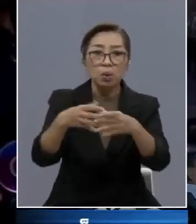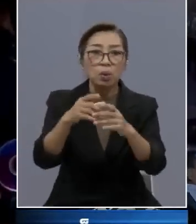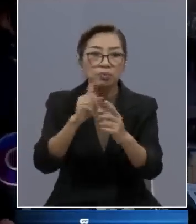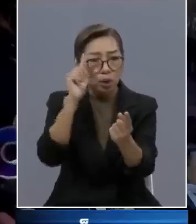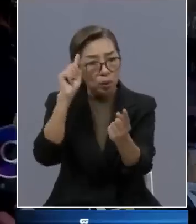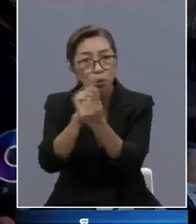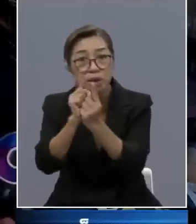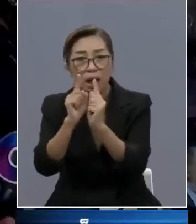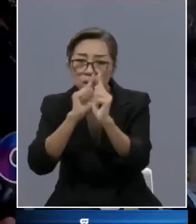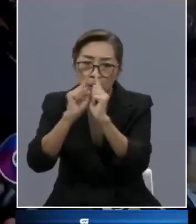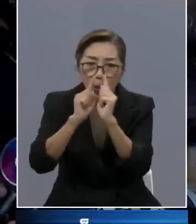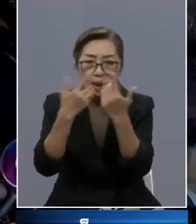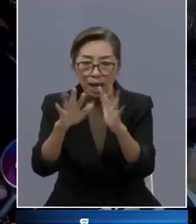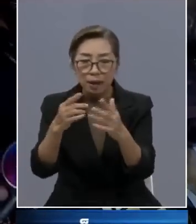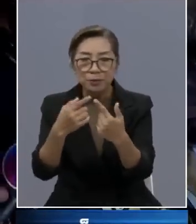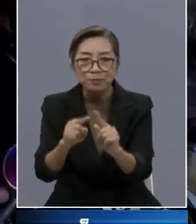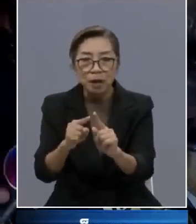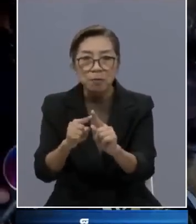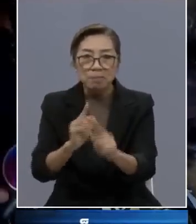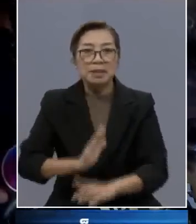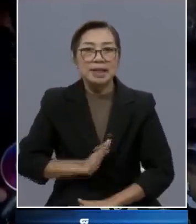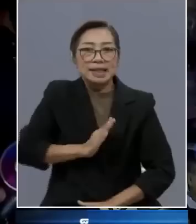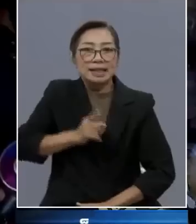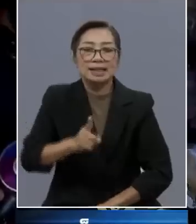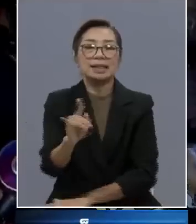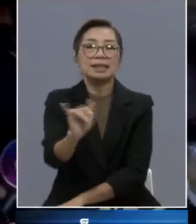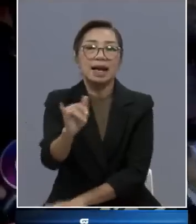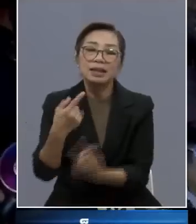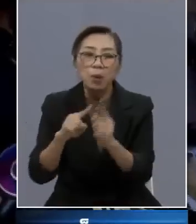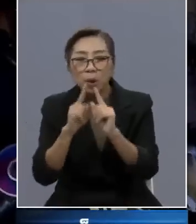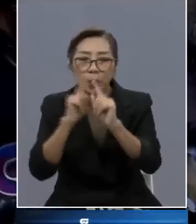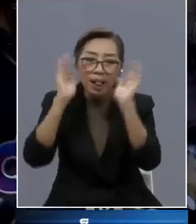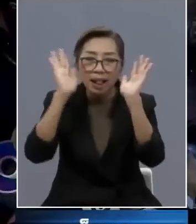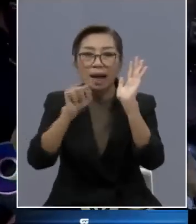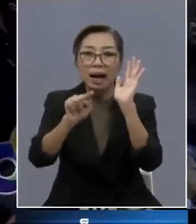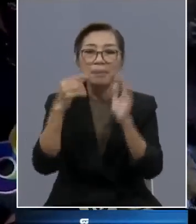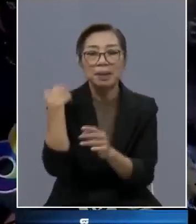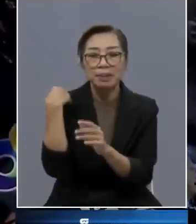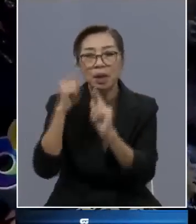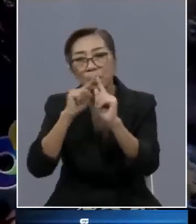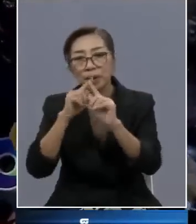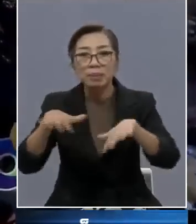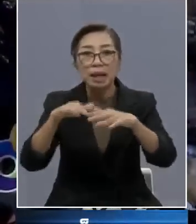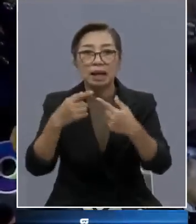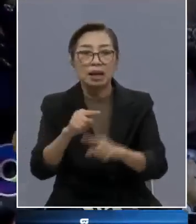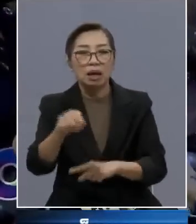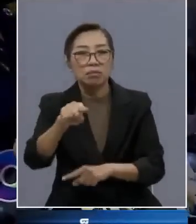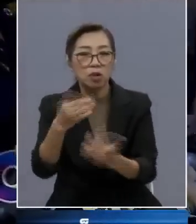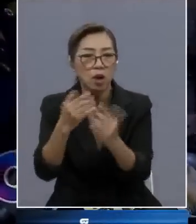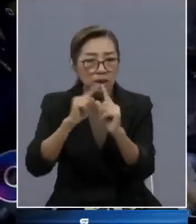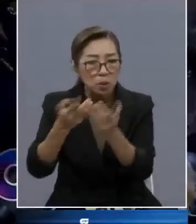างแต่ว่ายังไม่ได้พูดคุยกันอย่างเป็นทางการเท่านั้นเองนะครับ ก็คาดหวังว่าจะมีการเจรจาตกลงกัน ให ้ชัดเจน